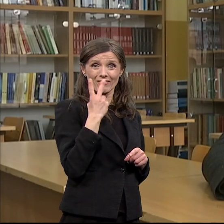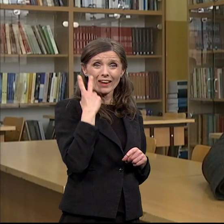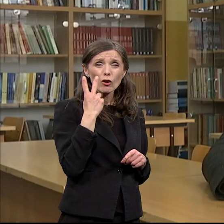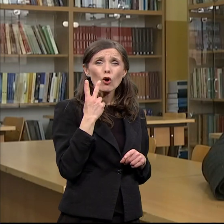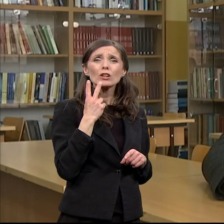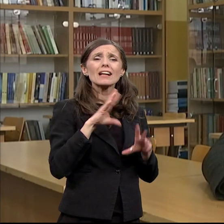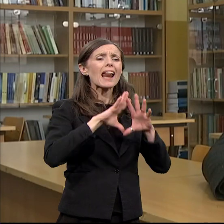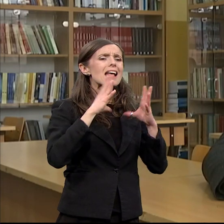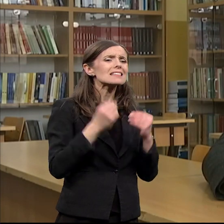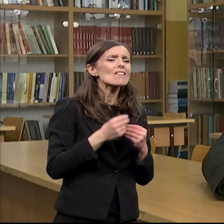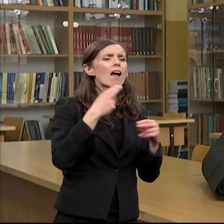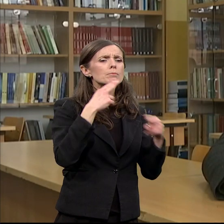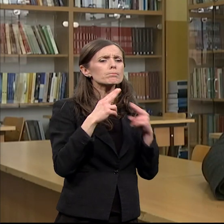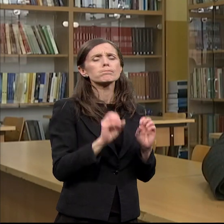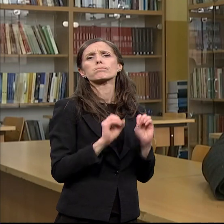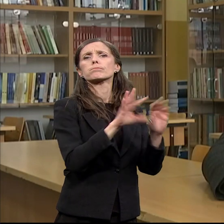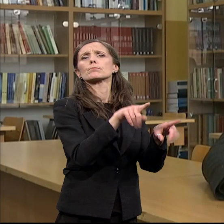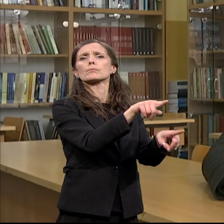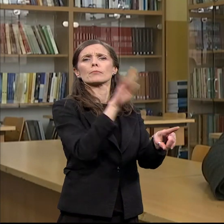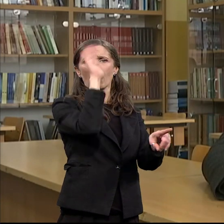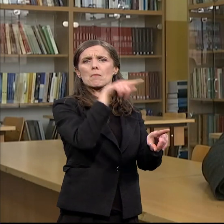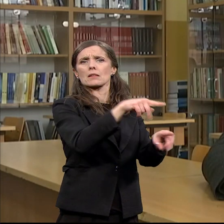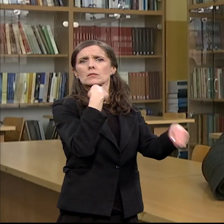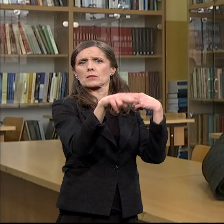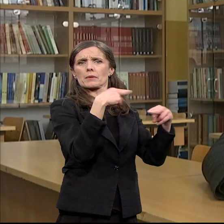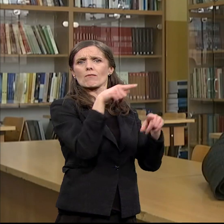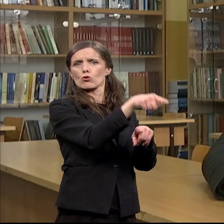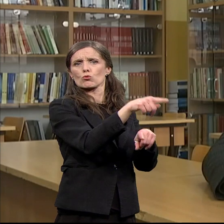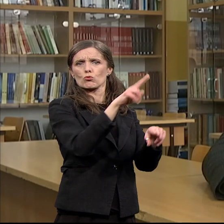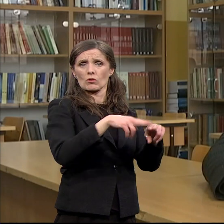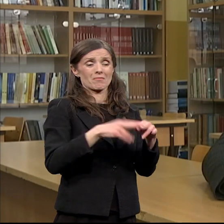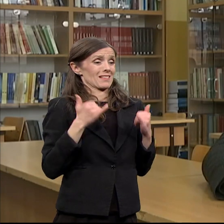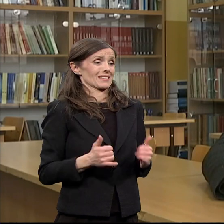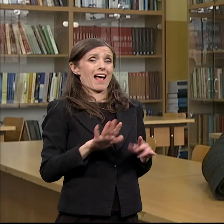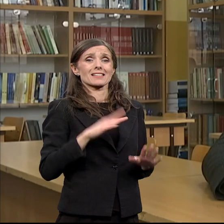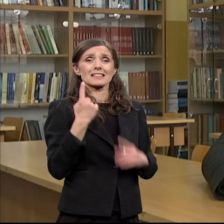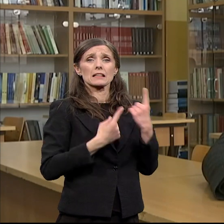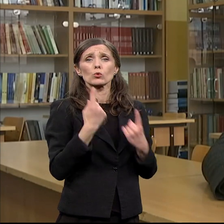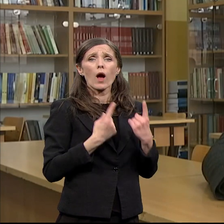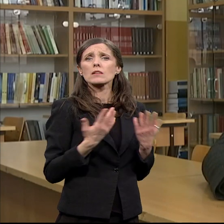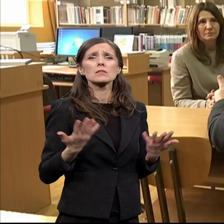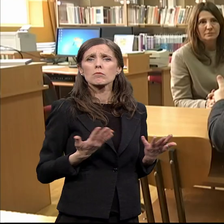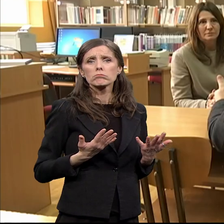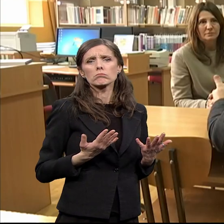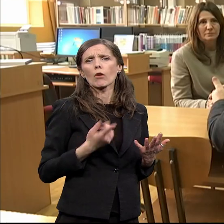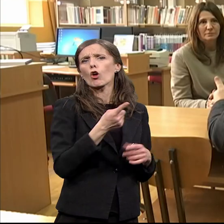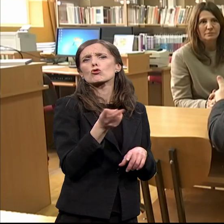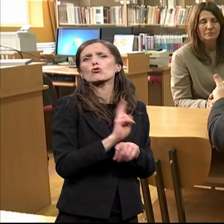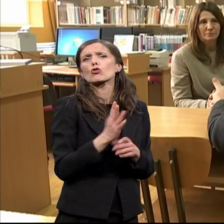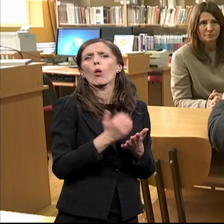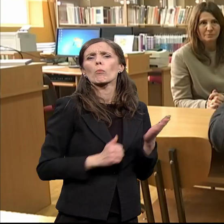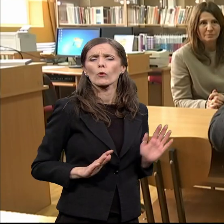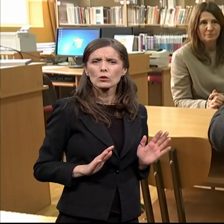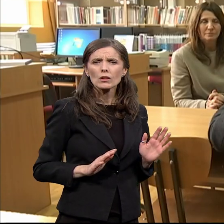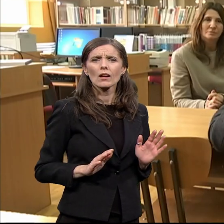predmete prepustio lokalnom pravosuđu. Tako da danas imamo situaciju, u stvari, jedne vrste zloupotrebe,